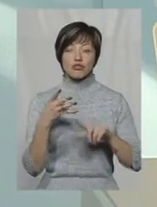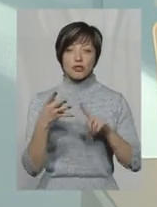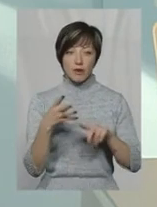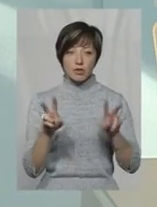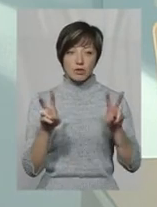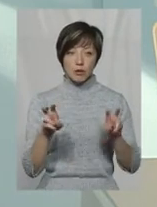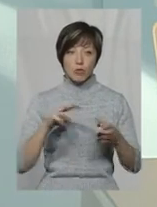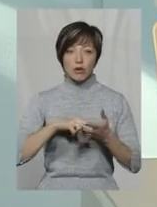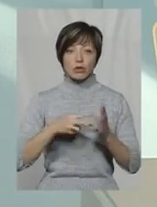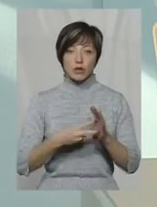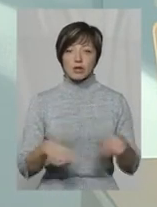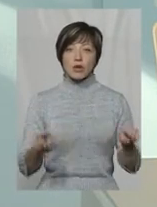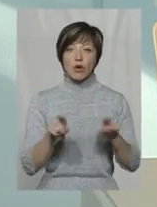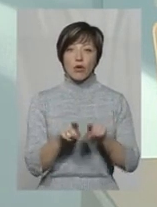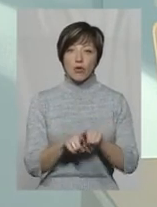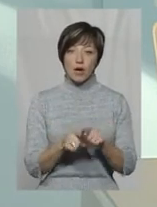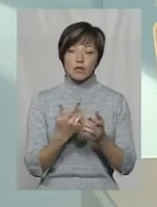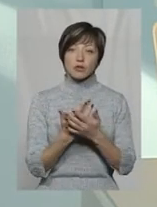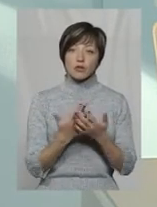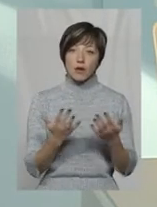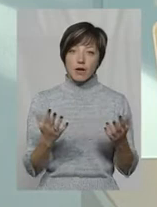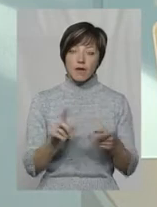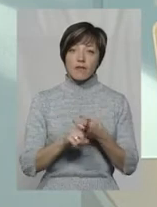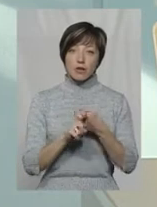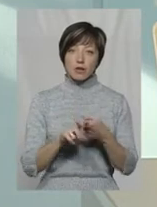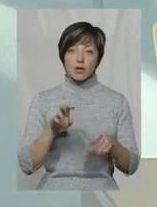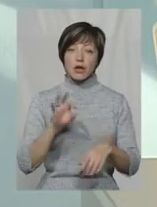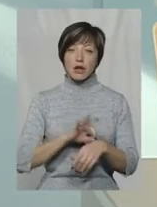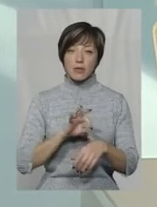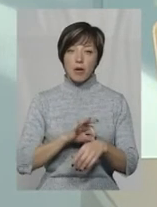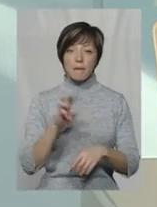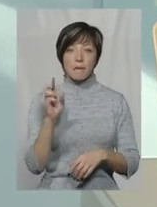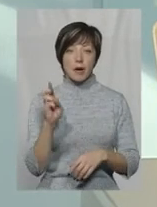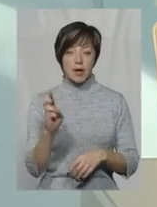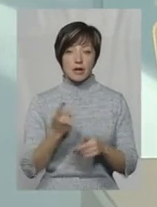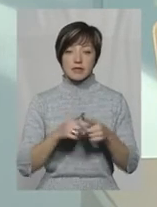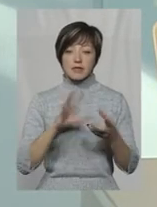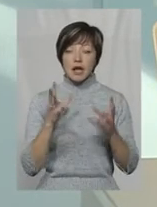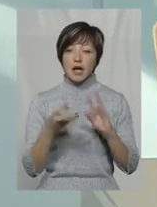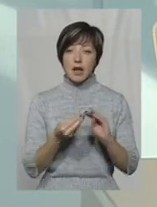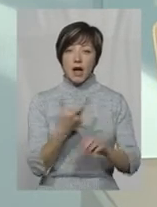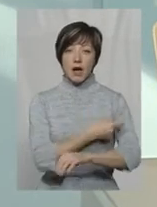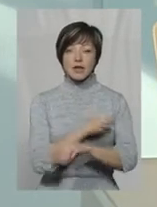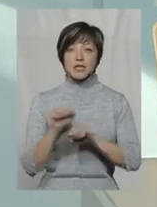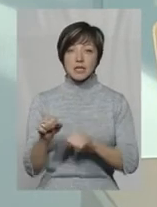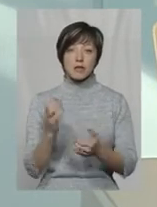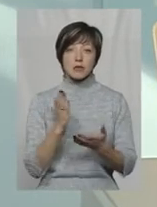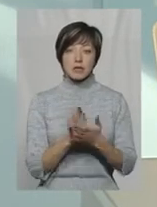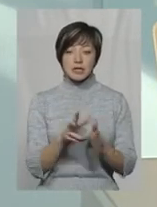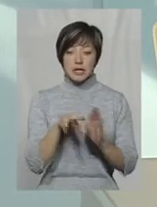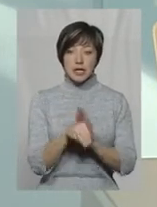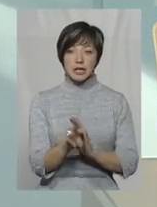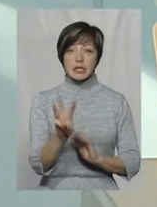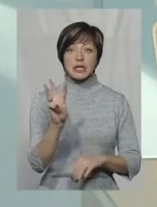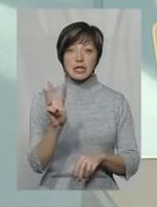штам прогнозують також різновидність вірусу грипу типу Б. Взагалі вакцина містить